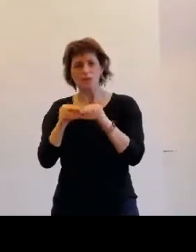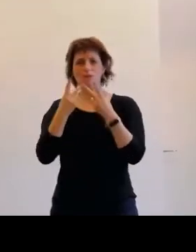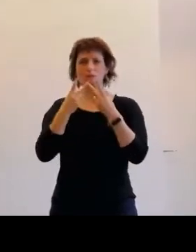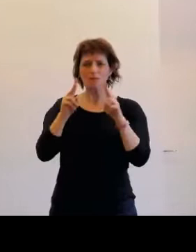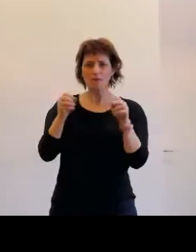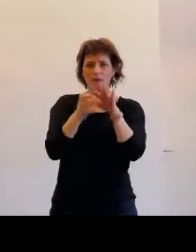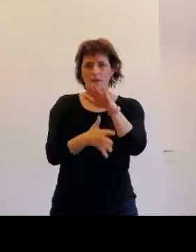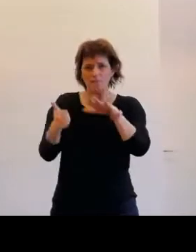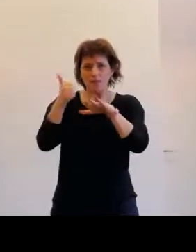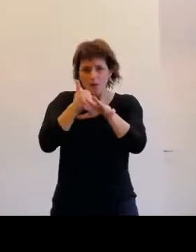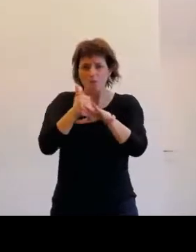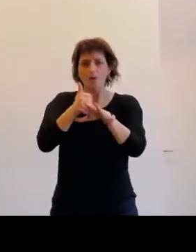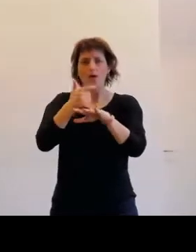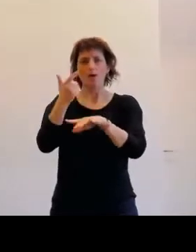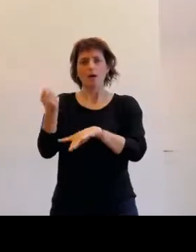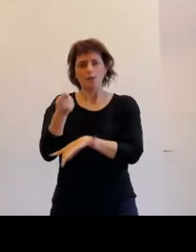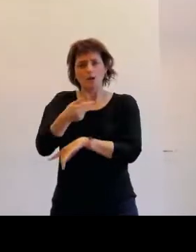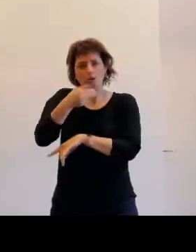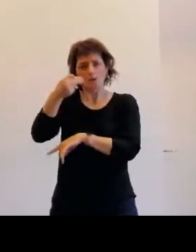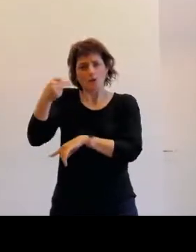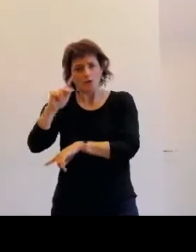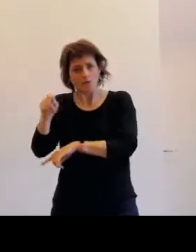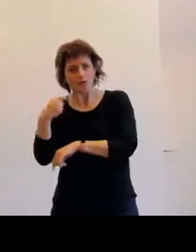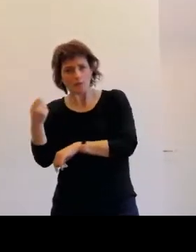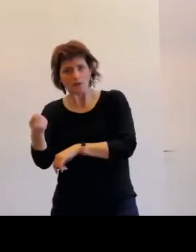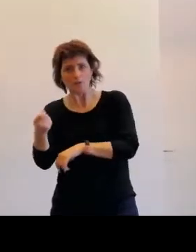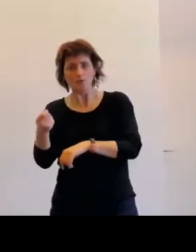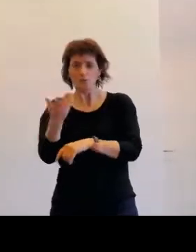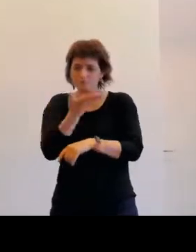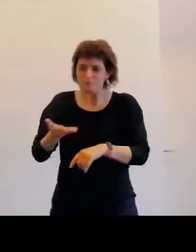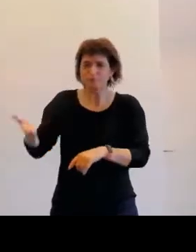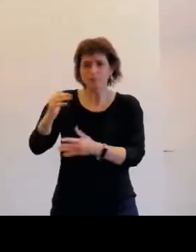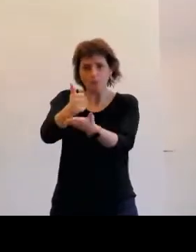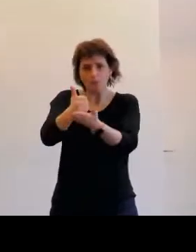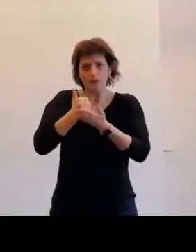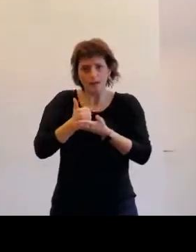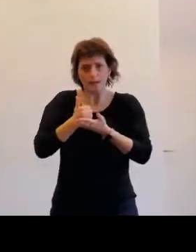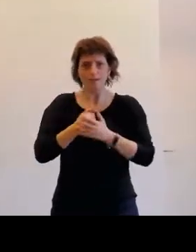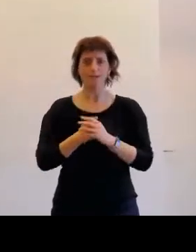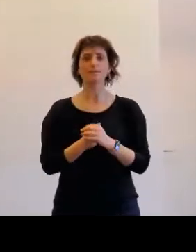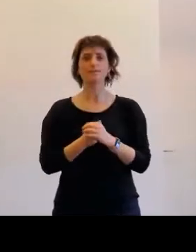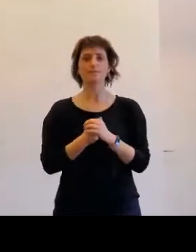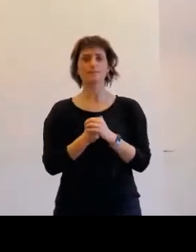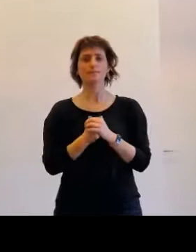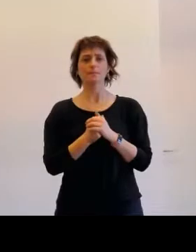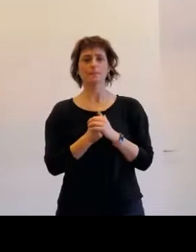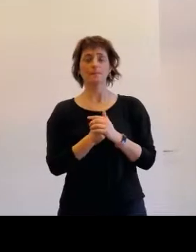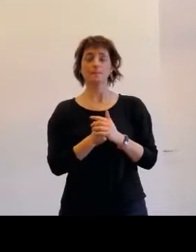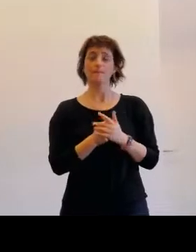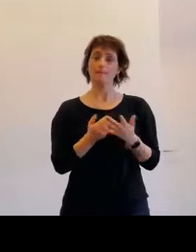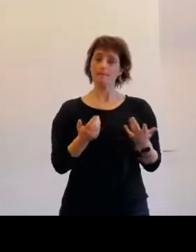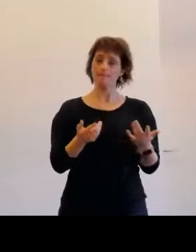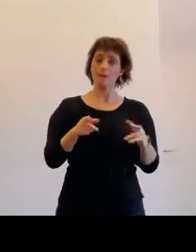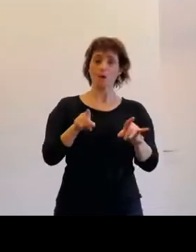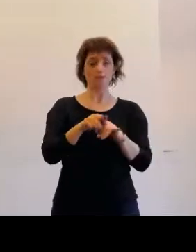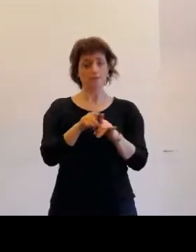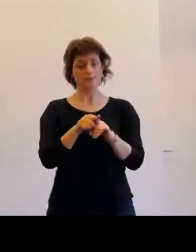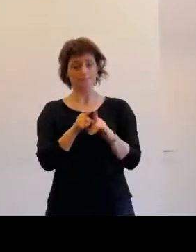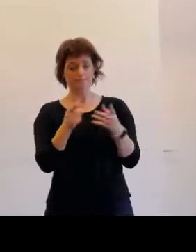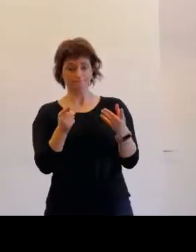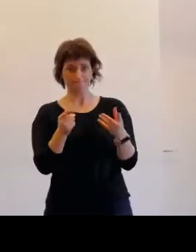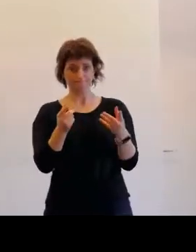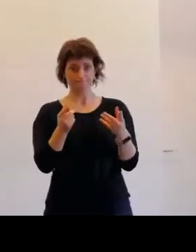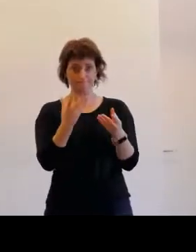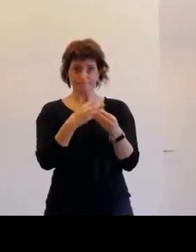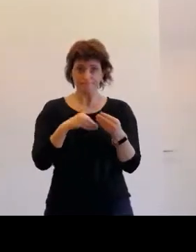de l'éducation nationale, bien sûr, pour leur appui. C'est aussi l'occasion pour moi de vous dire que la